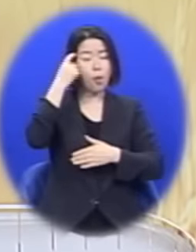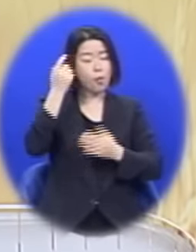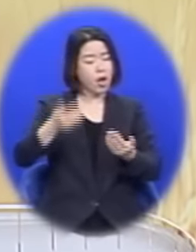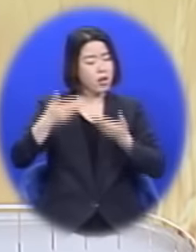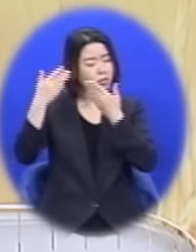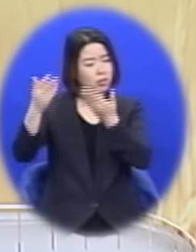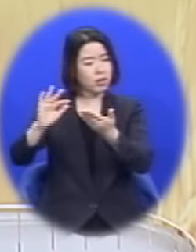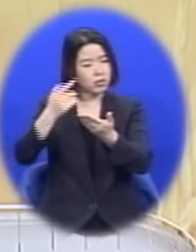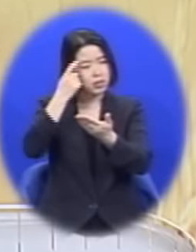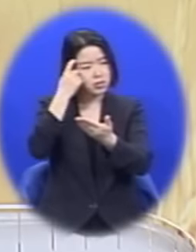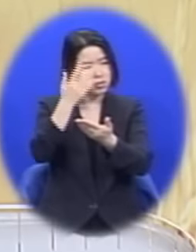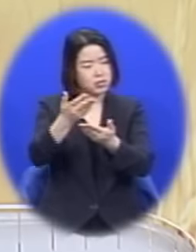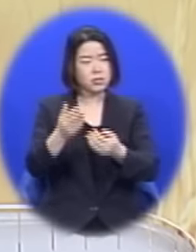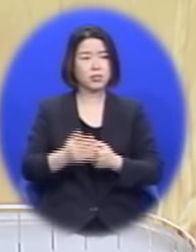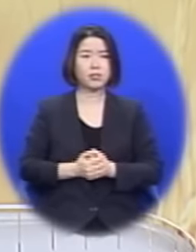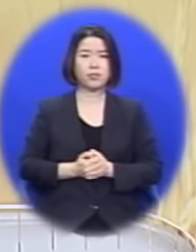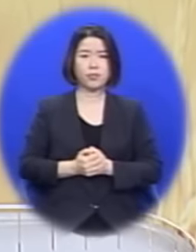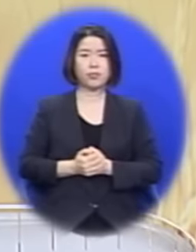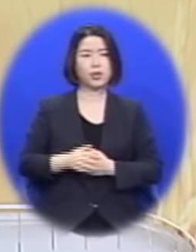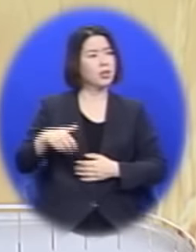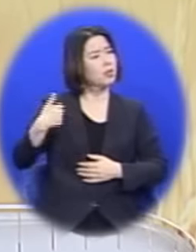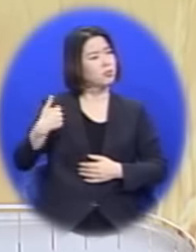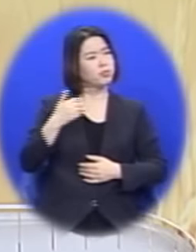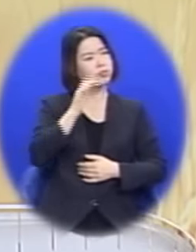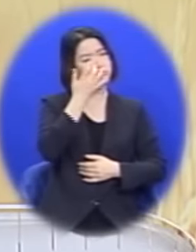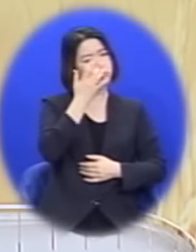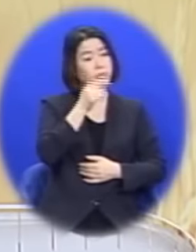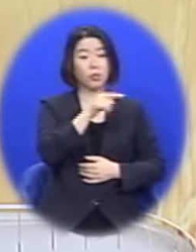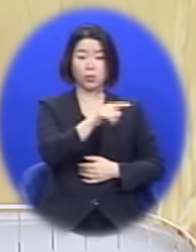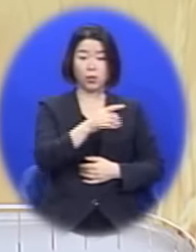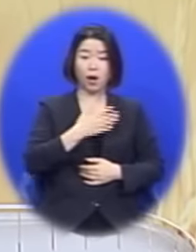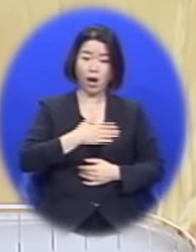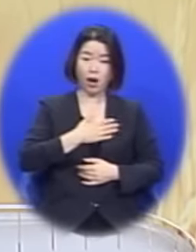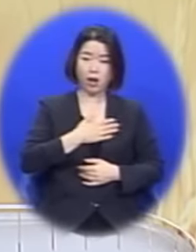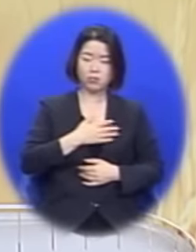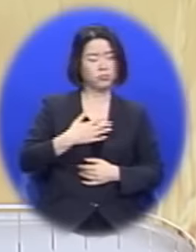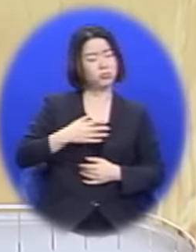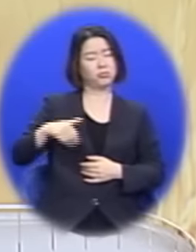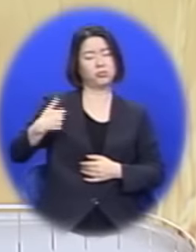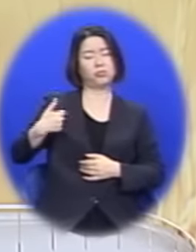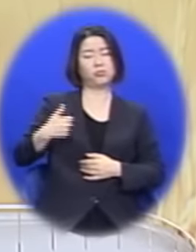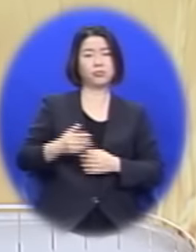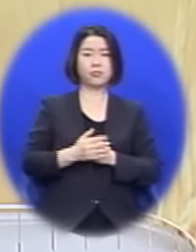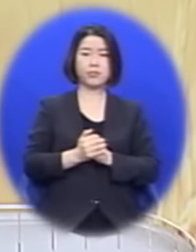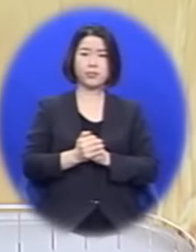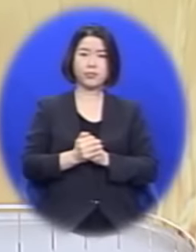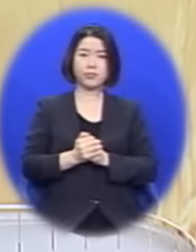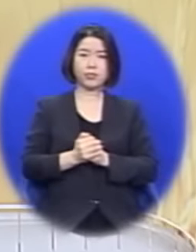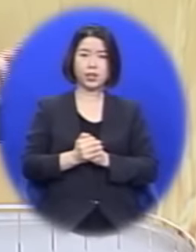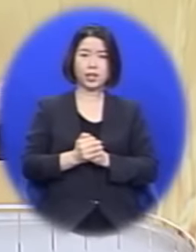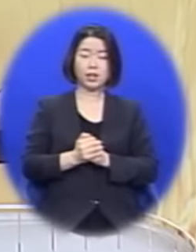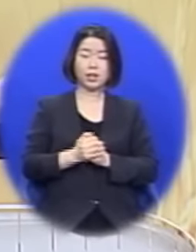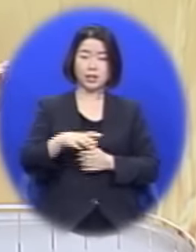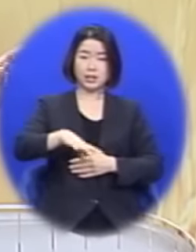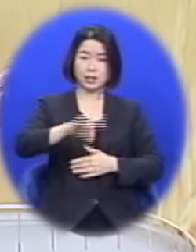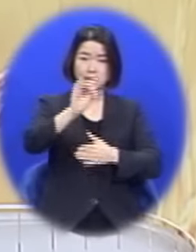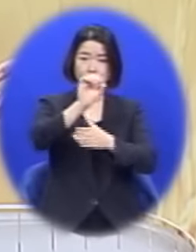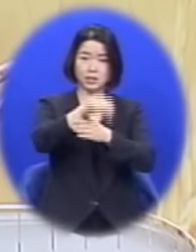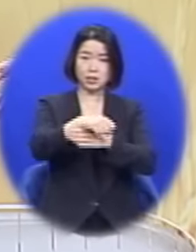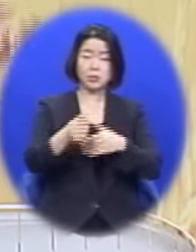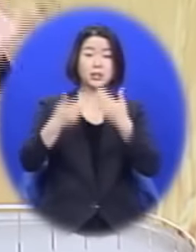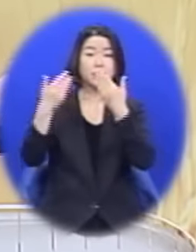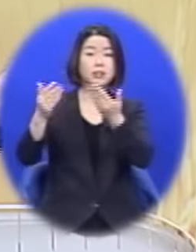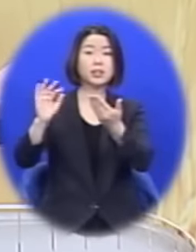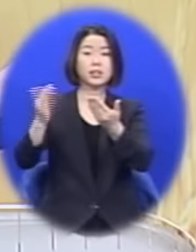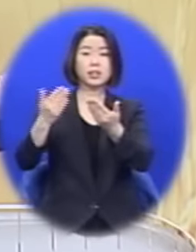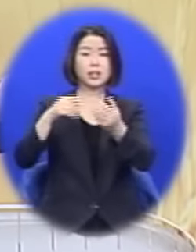바쳐야지 하나님께? 모르겠네. 너 알아? 나도 모르겠네. 첫 열매 바쳐야 될 의미가